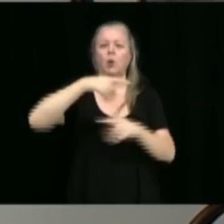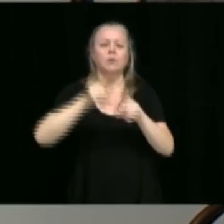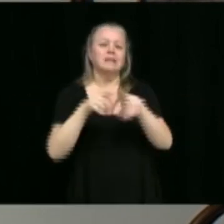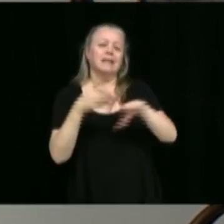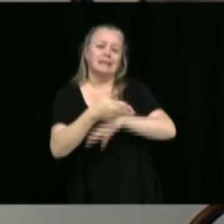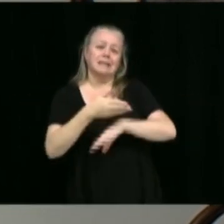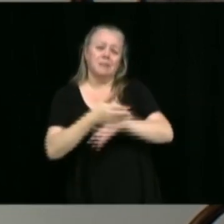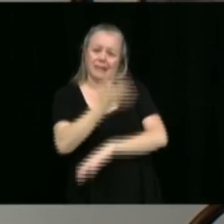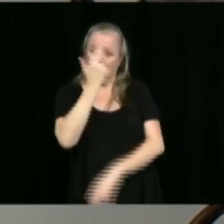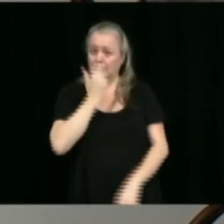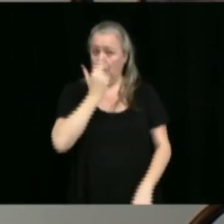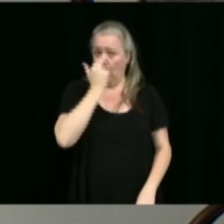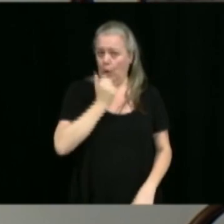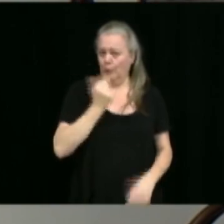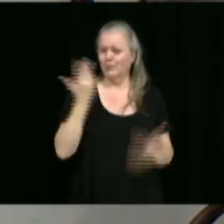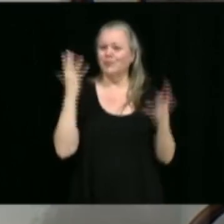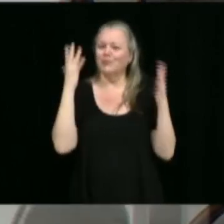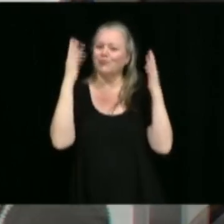sport.